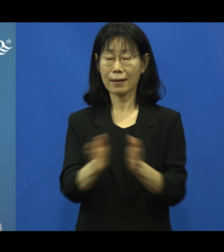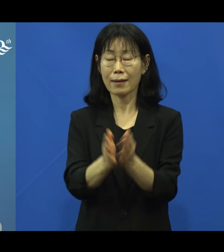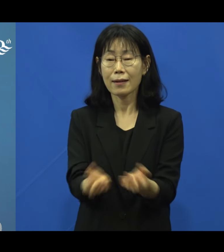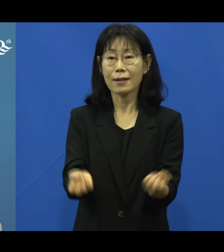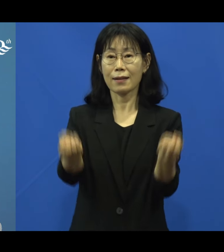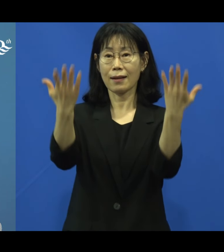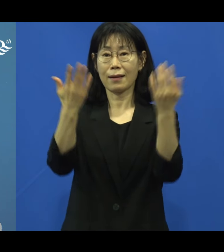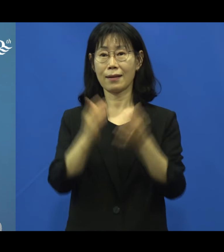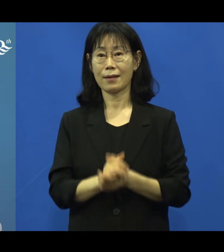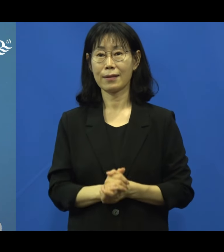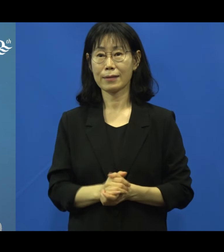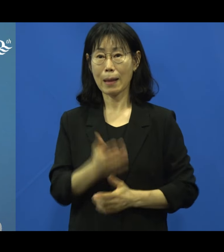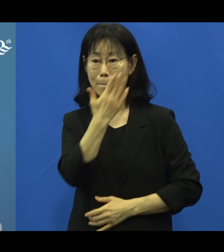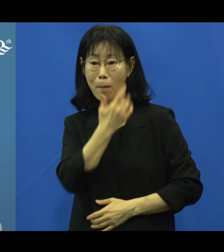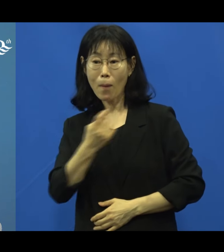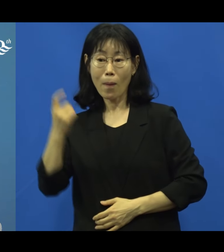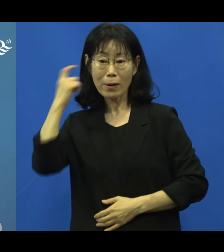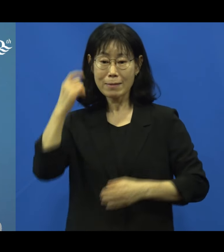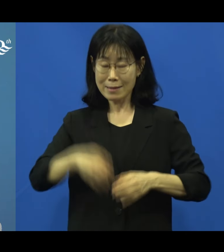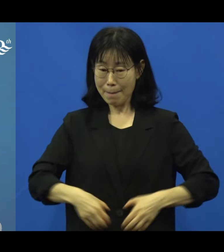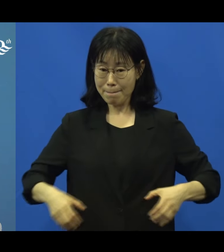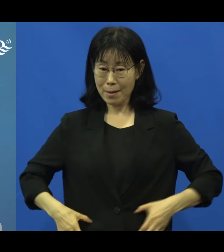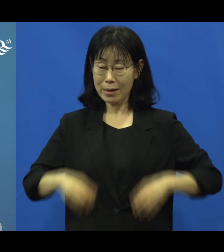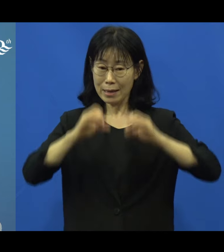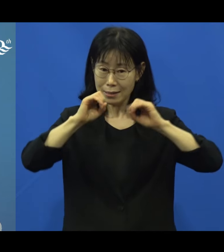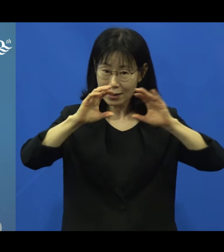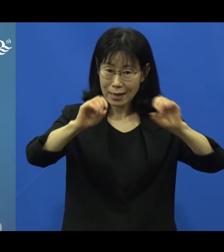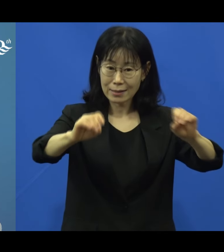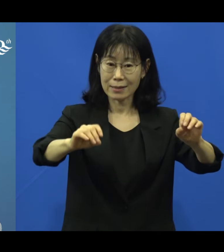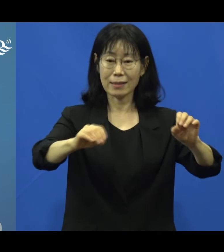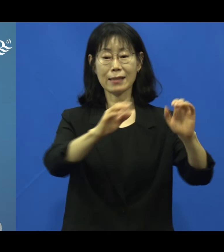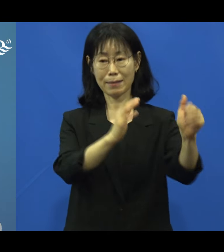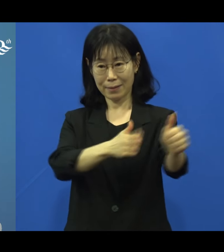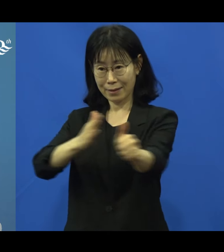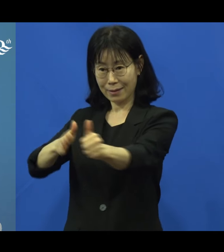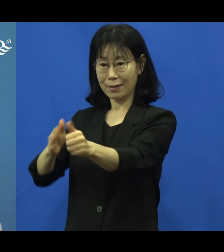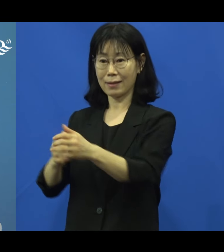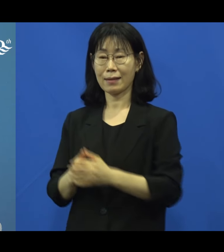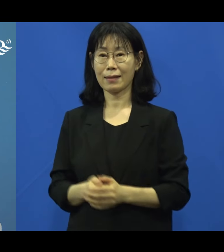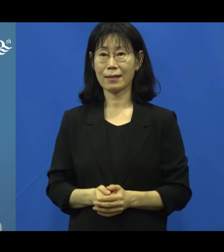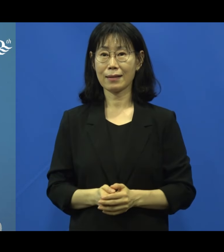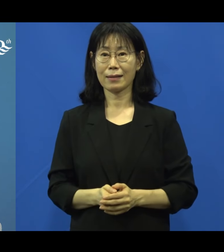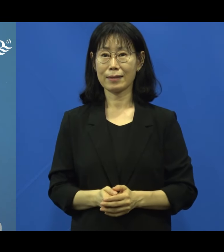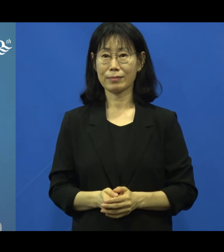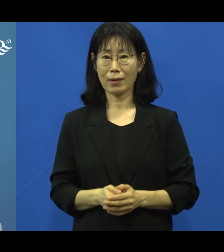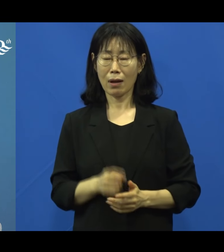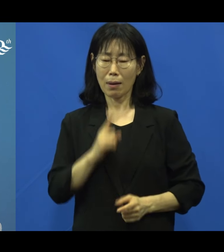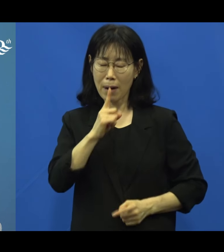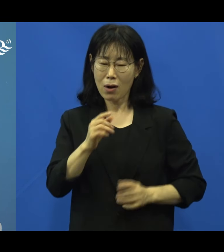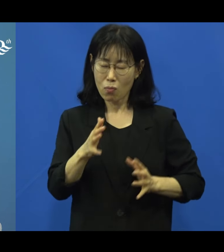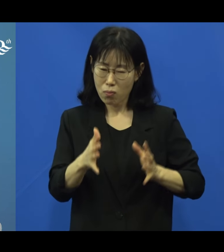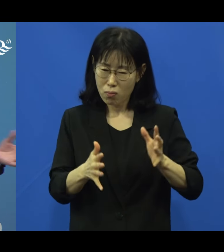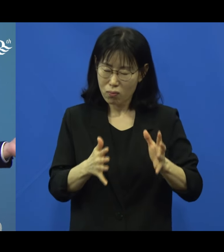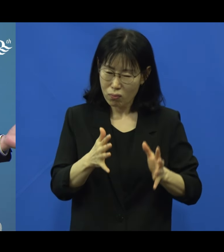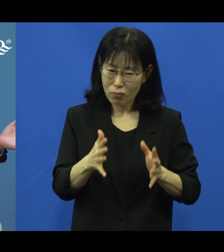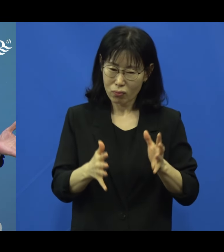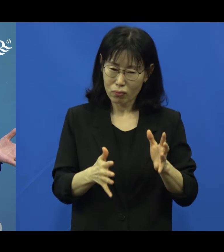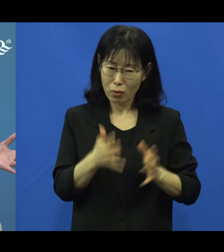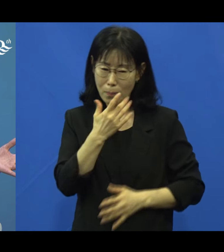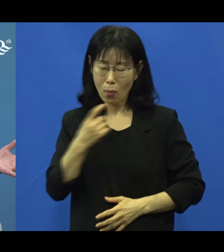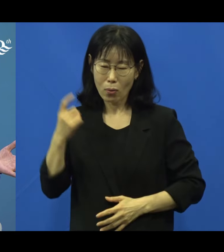할렐루야. 복음을 담백하게 전하는 여러분들 되시길 바랍니다. 말도 잘 못하면서 막 두덩거리고 말